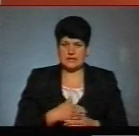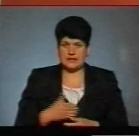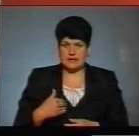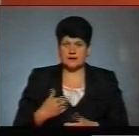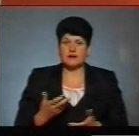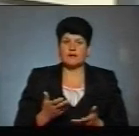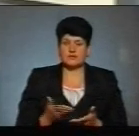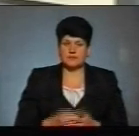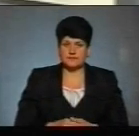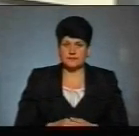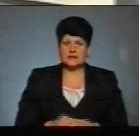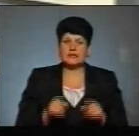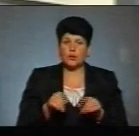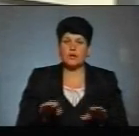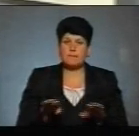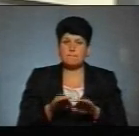бути?